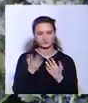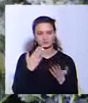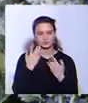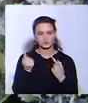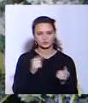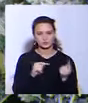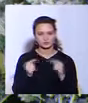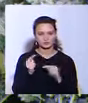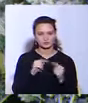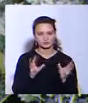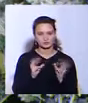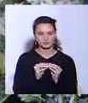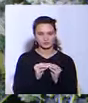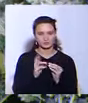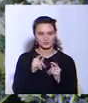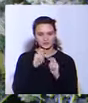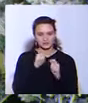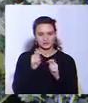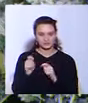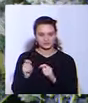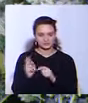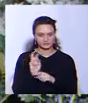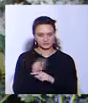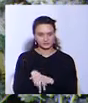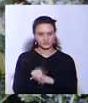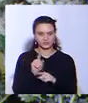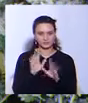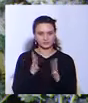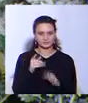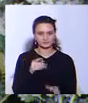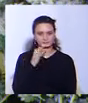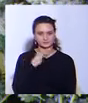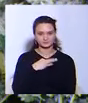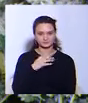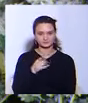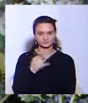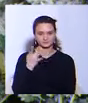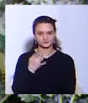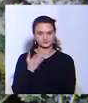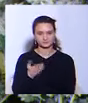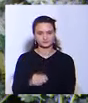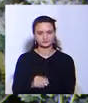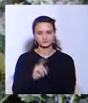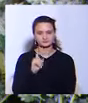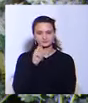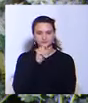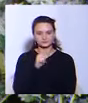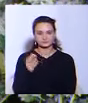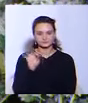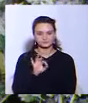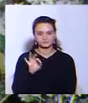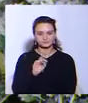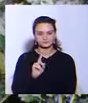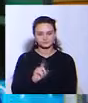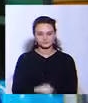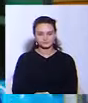ურთიერთობა შეკარით და კიდევ საჩუქრებით ხართ მოსული. ეს რა ხდება? მითხარით, რომ მოგვიყევით რა საჩუქრებზე